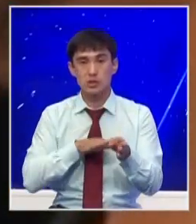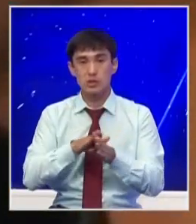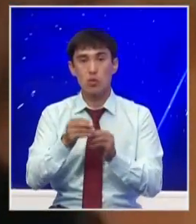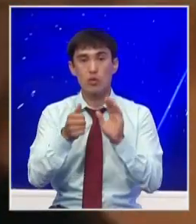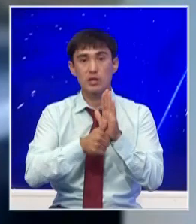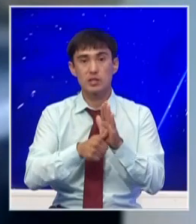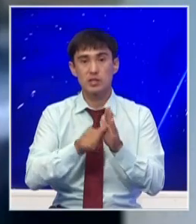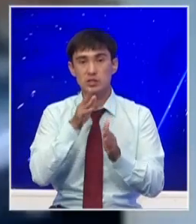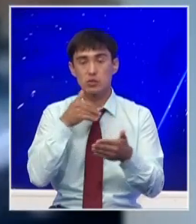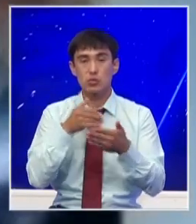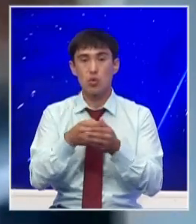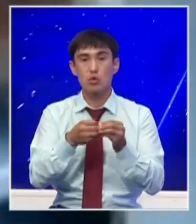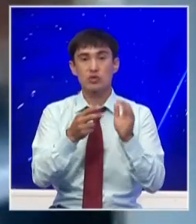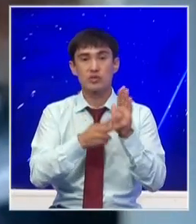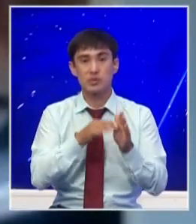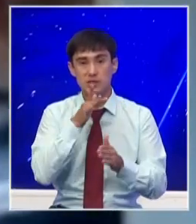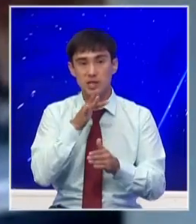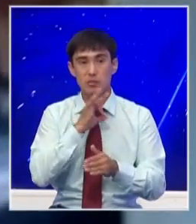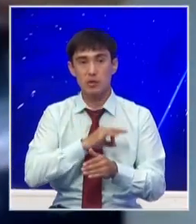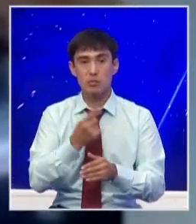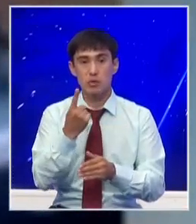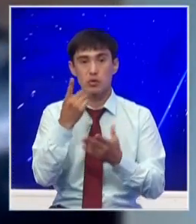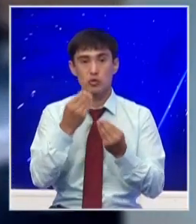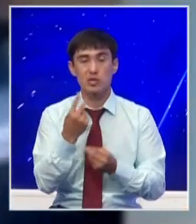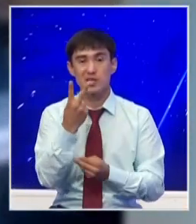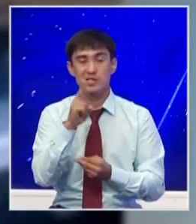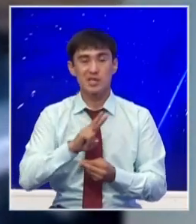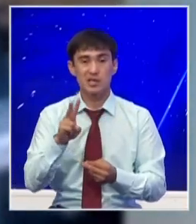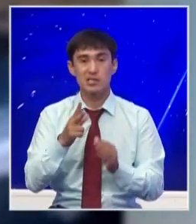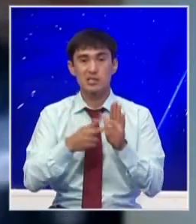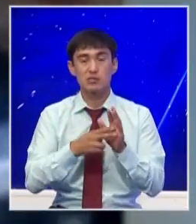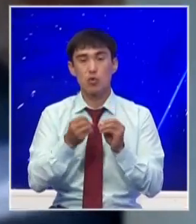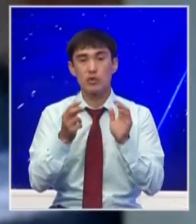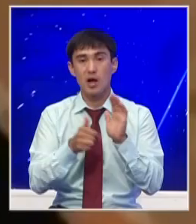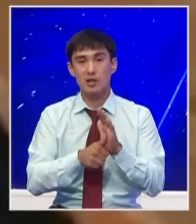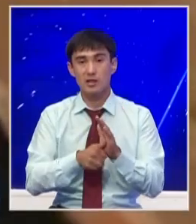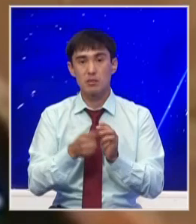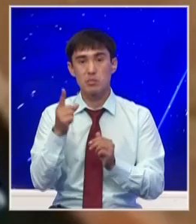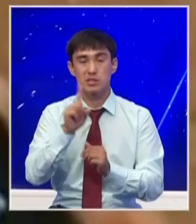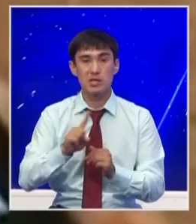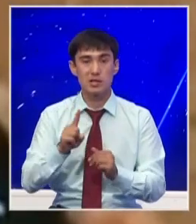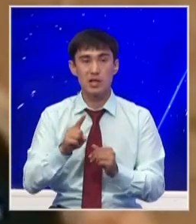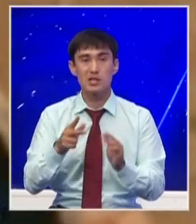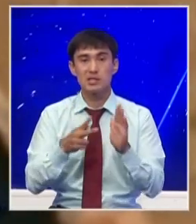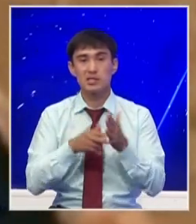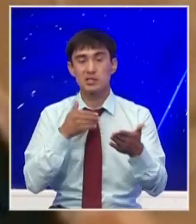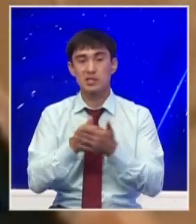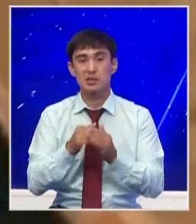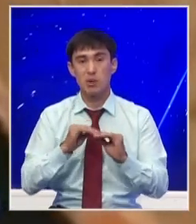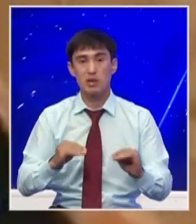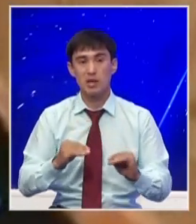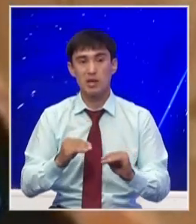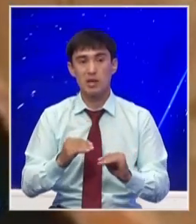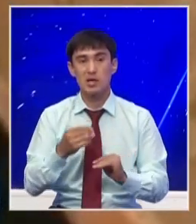16 жастан 18 жасқа дейінгі пайдаланушыларға күніне 2 сағат, 8 мен 16 жас аралығындағы балаларға 1 сағат, ал 8 жасқа дейінгі балаларға